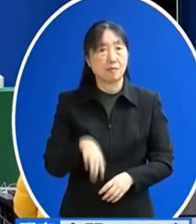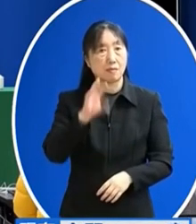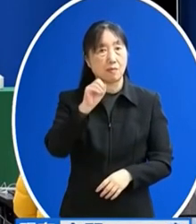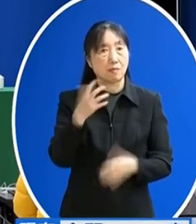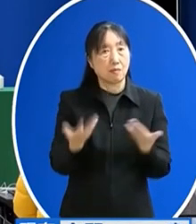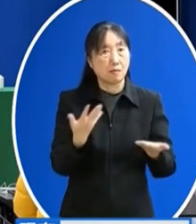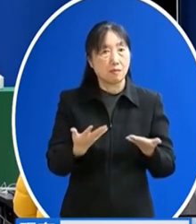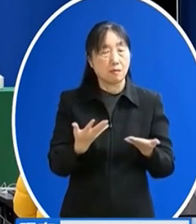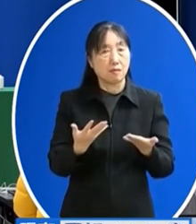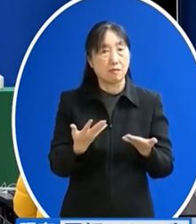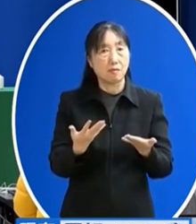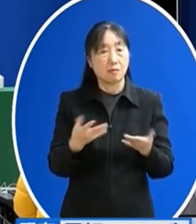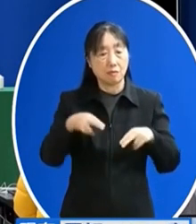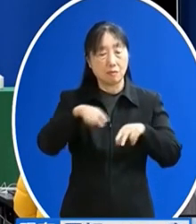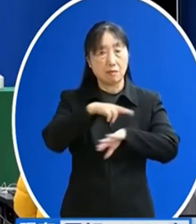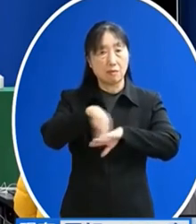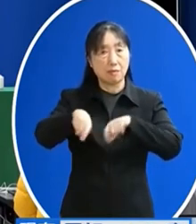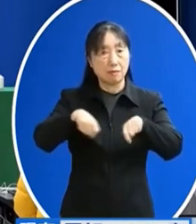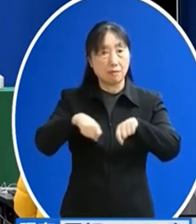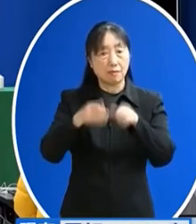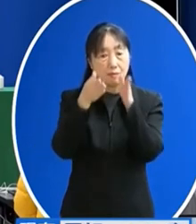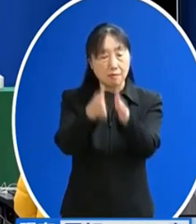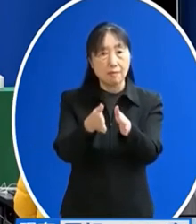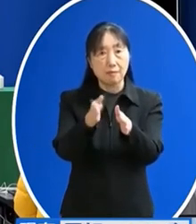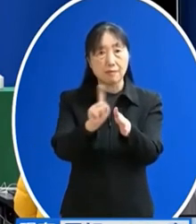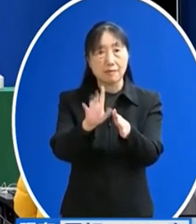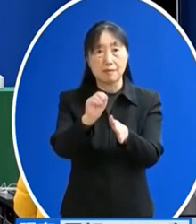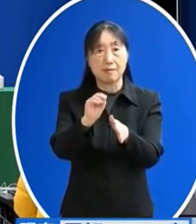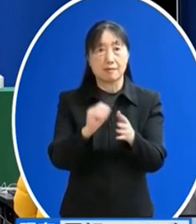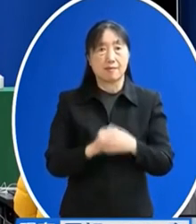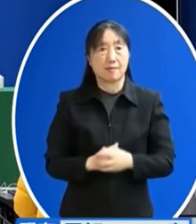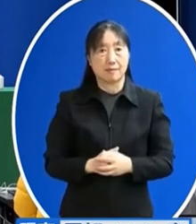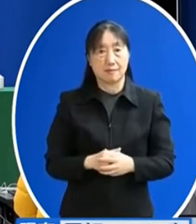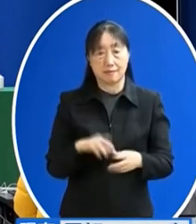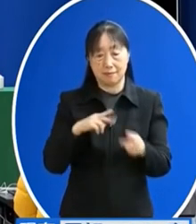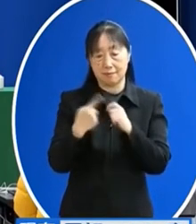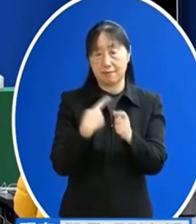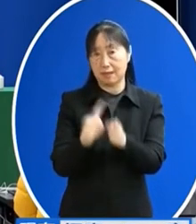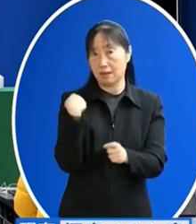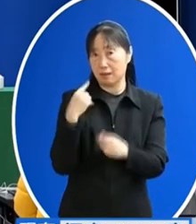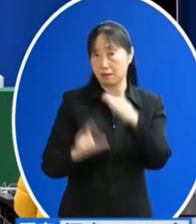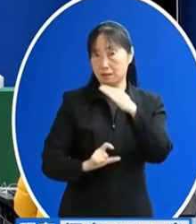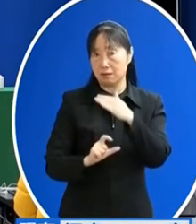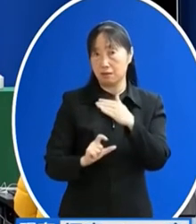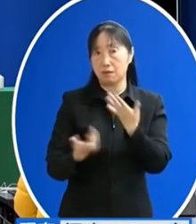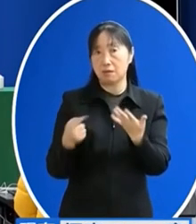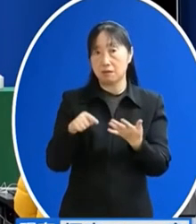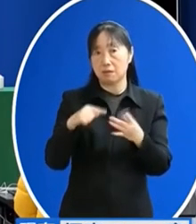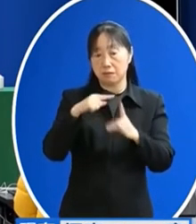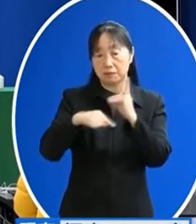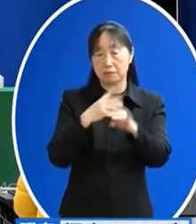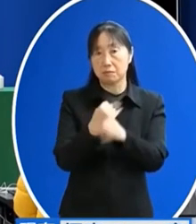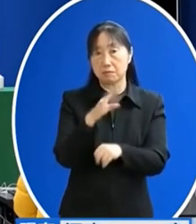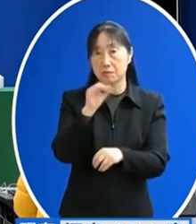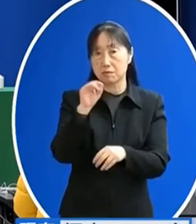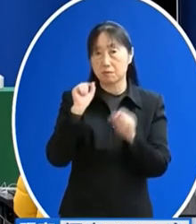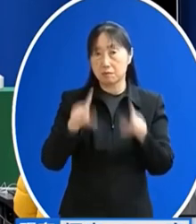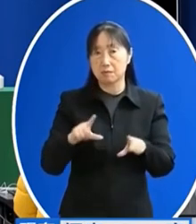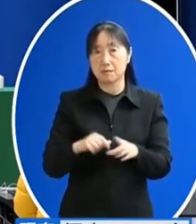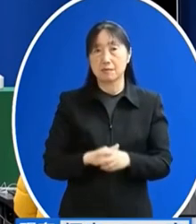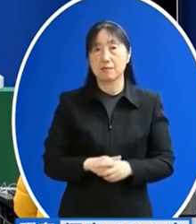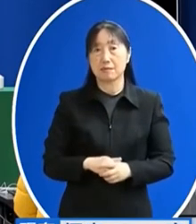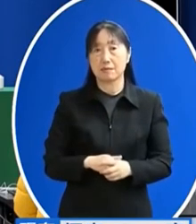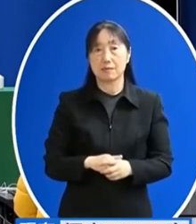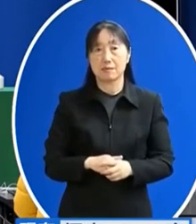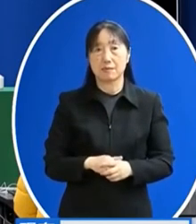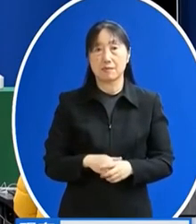有一个我们管制策略有一个方向大概出来了，那可能跟去年端午节的时候有什么不一样吗？那还有是说现在